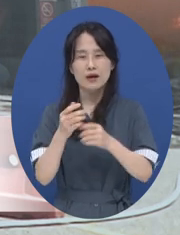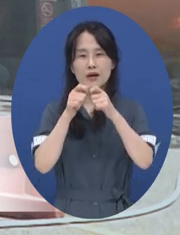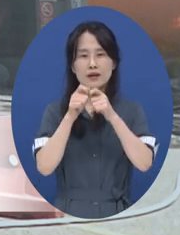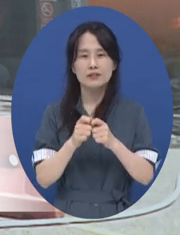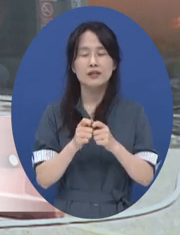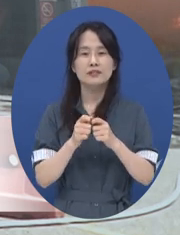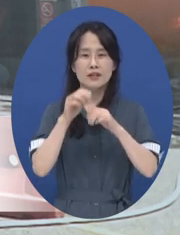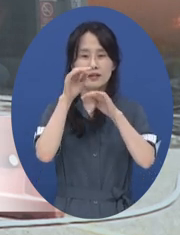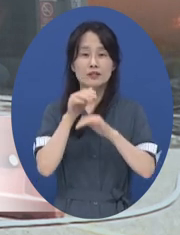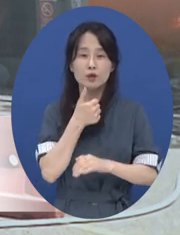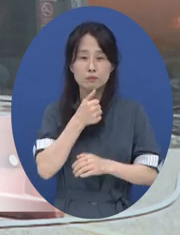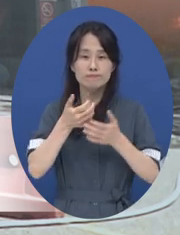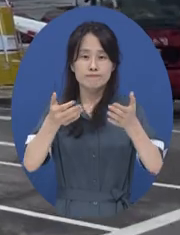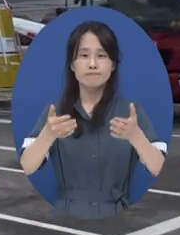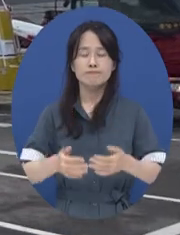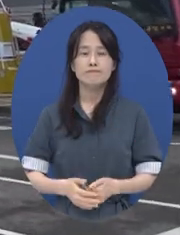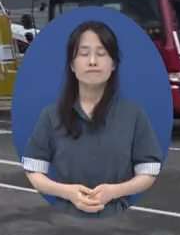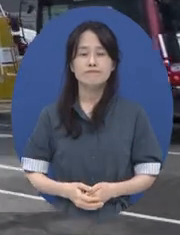소식 전해드립니다.